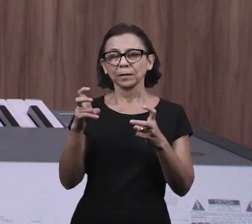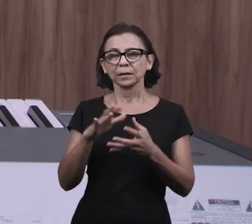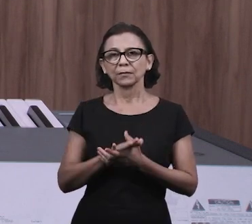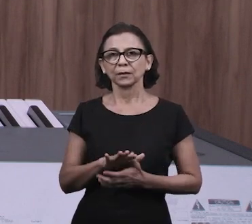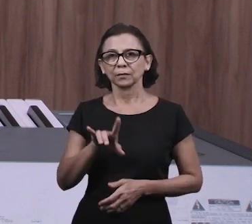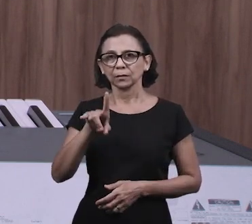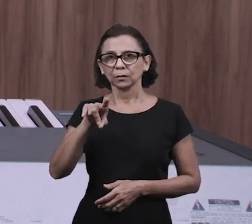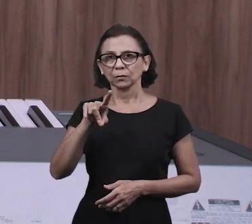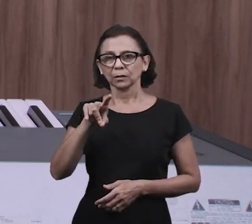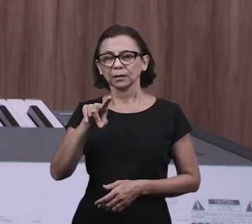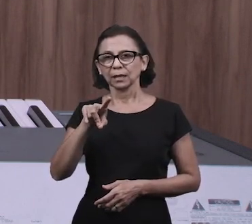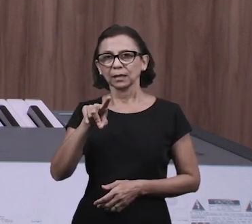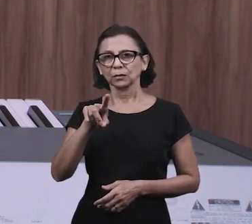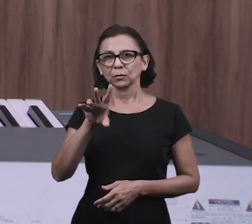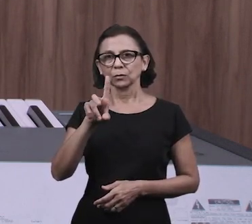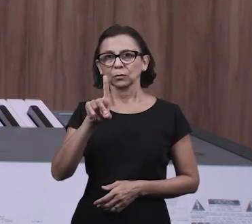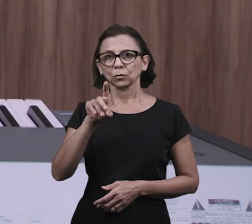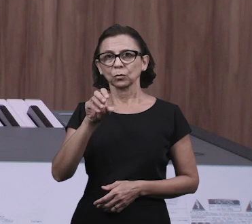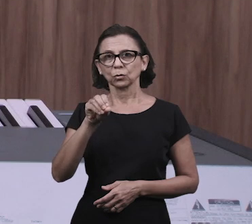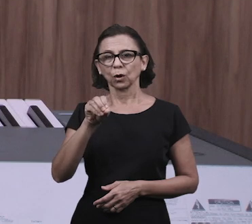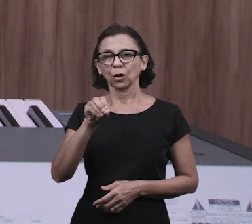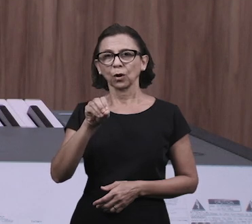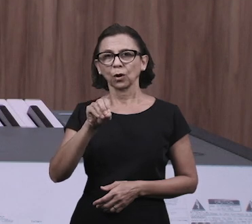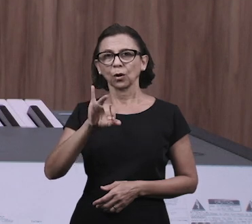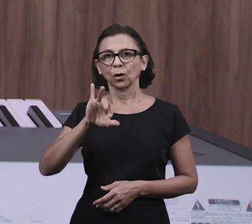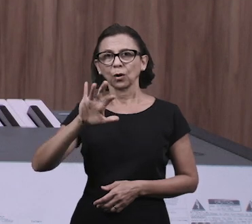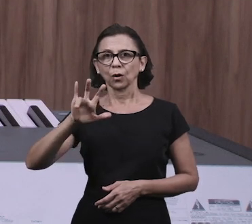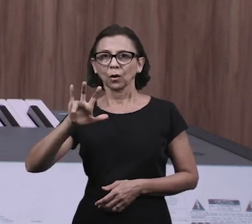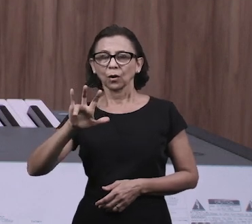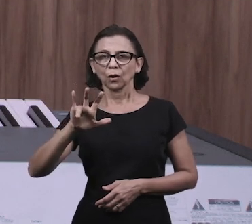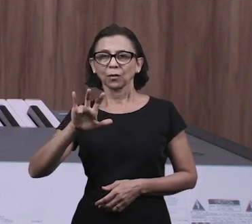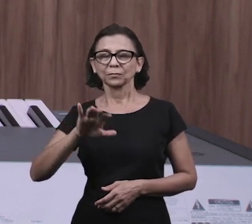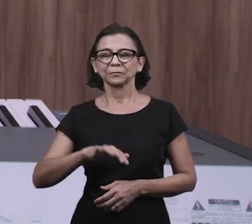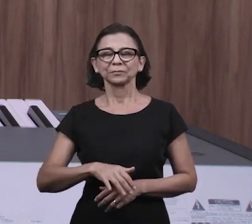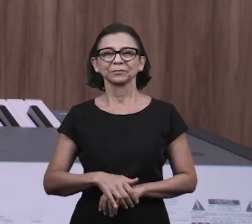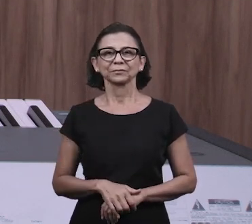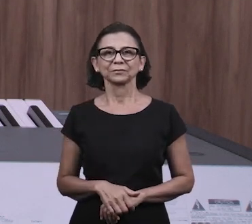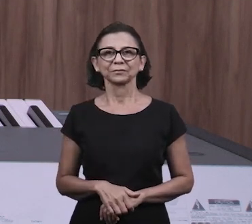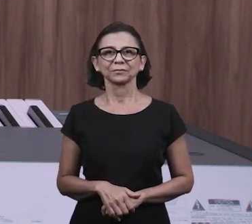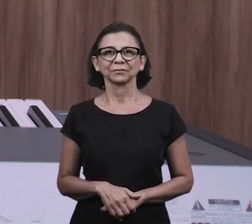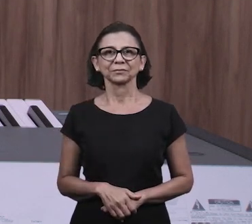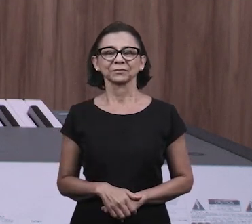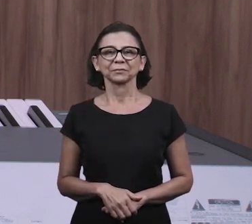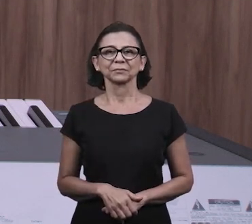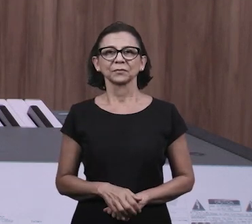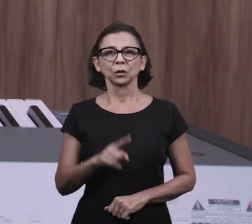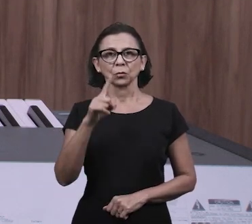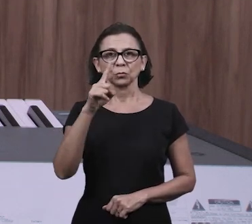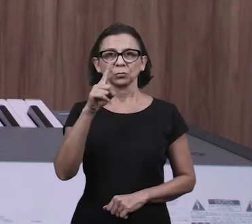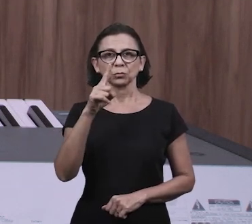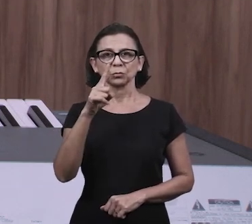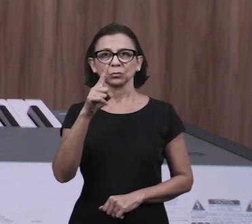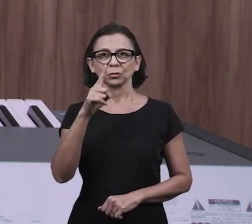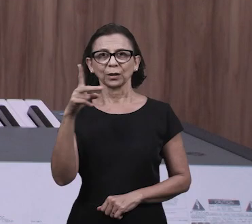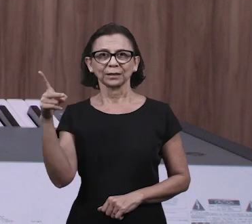doigt 1 au Do grave et l'autre dans Do aigu. Donc je compte 1, 2 et on va. A gente